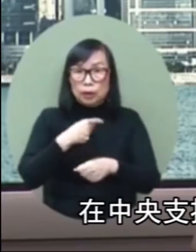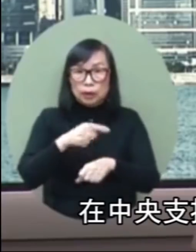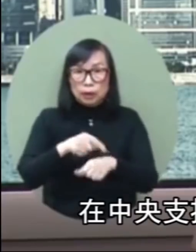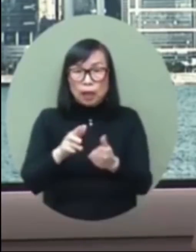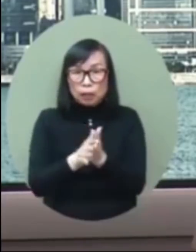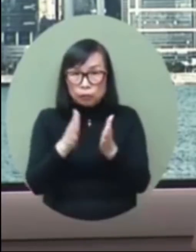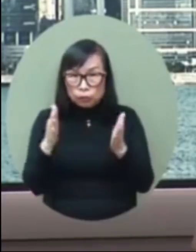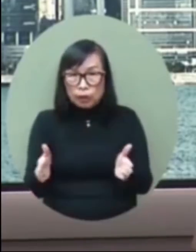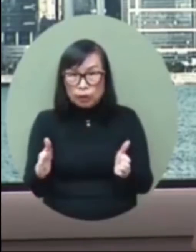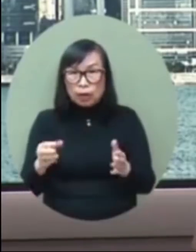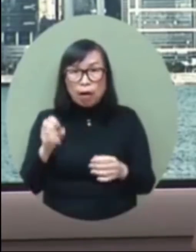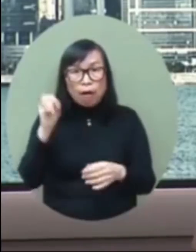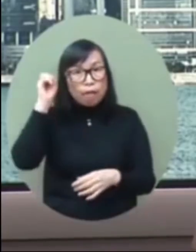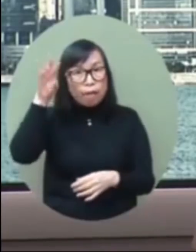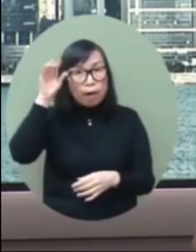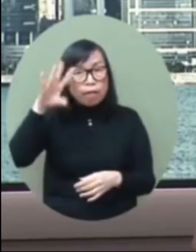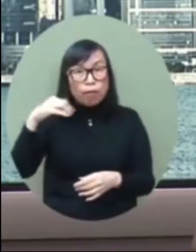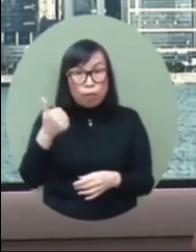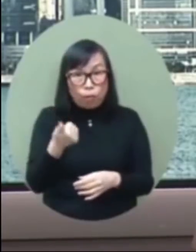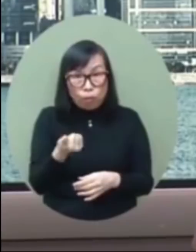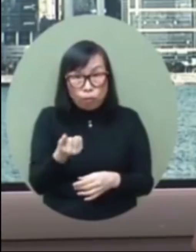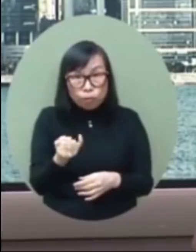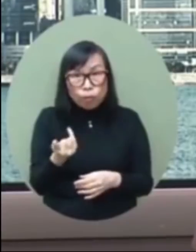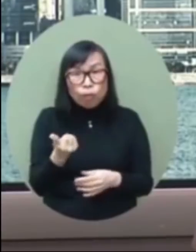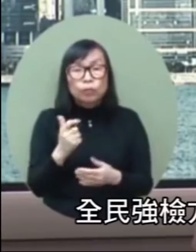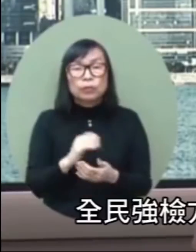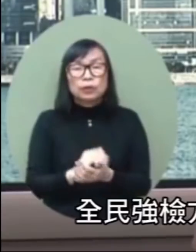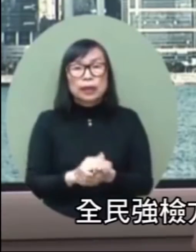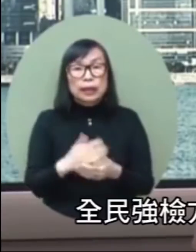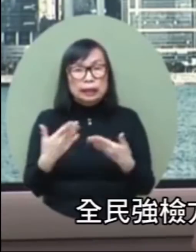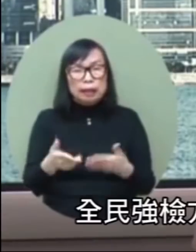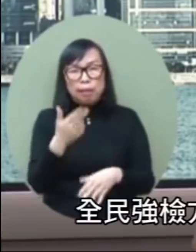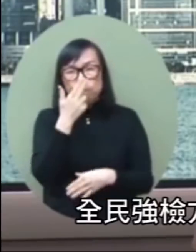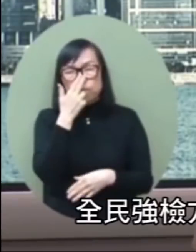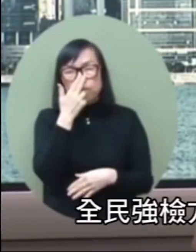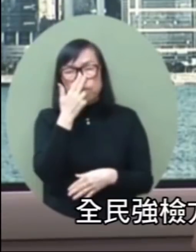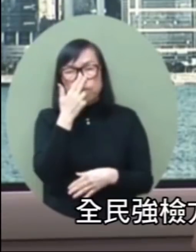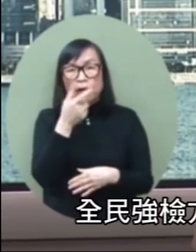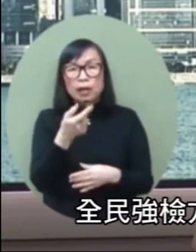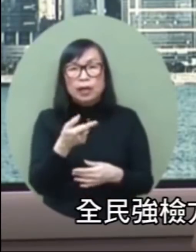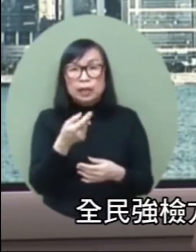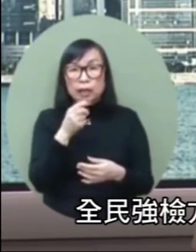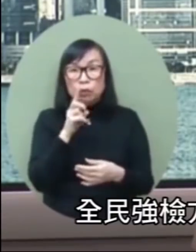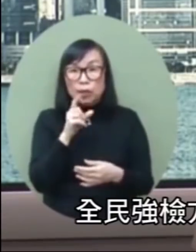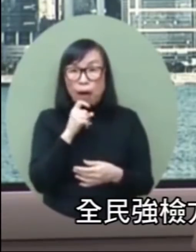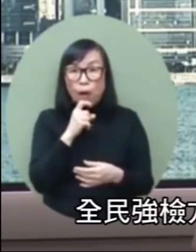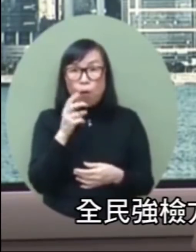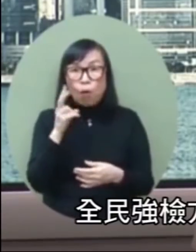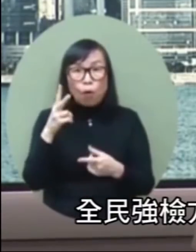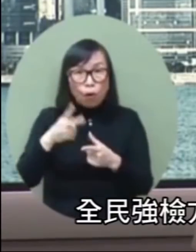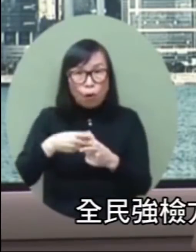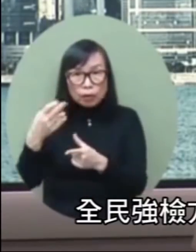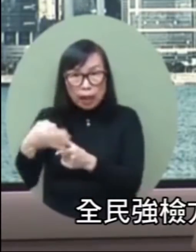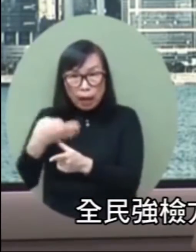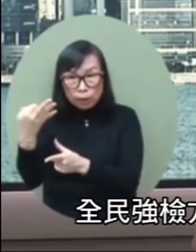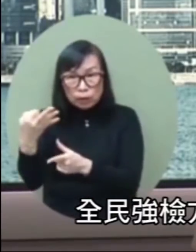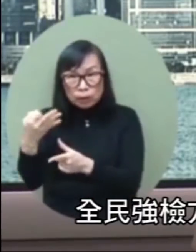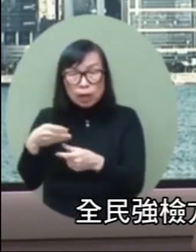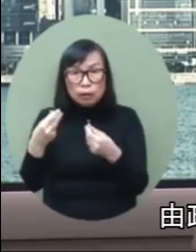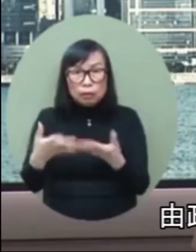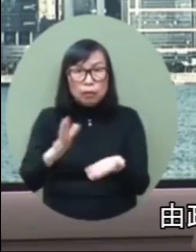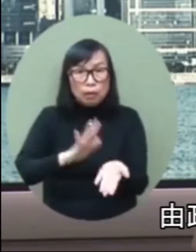施，包括制定全民强健方案。全民强健方案考虑仅用身份证，不过细节待